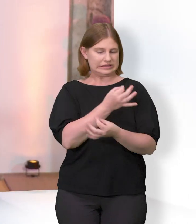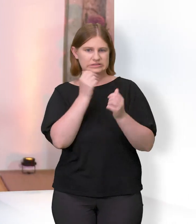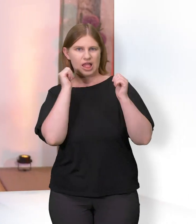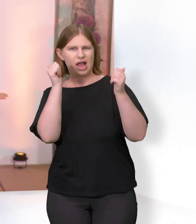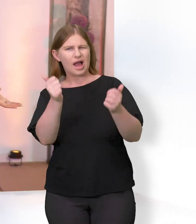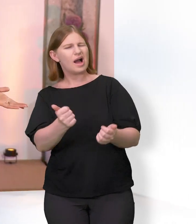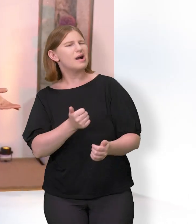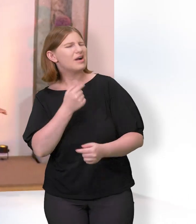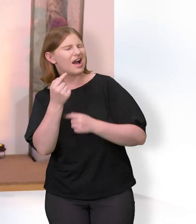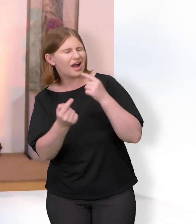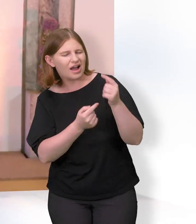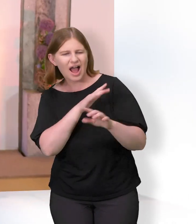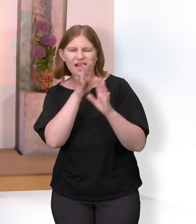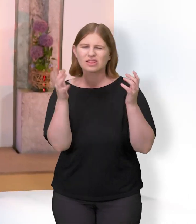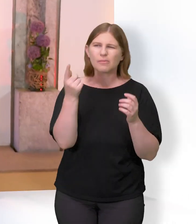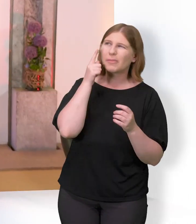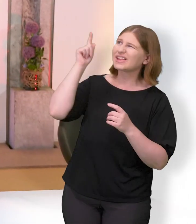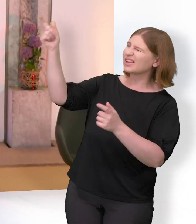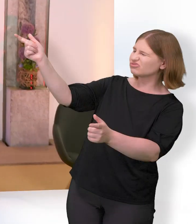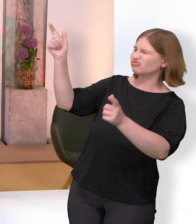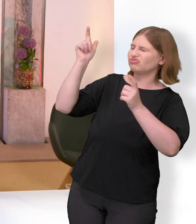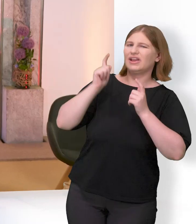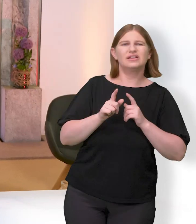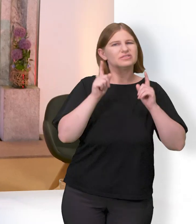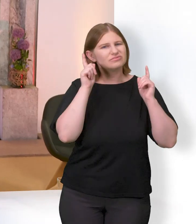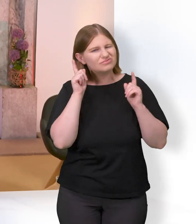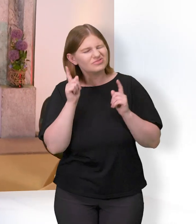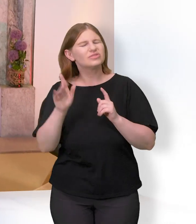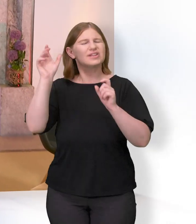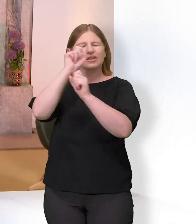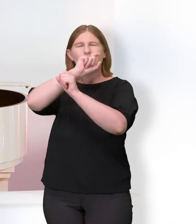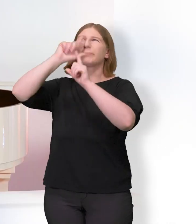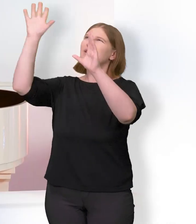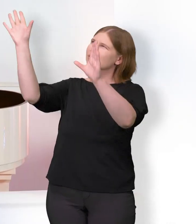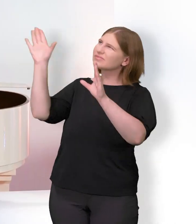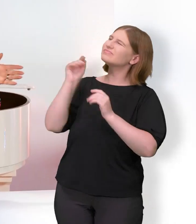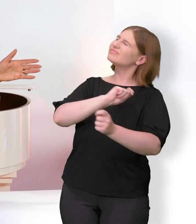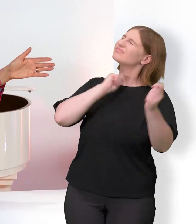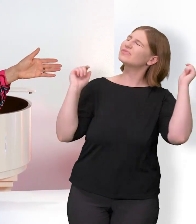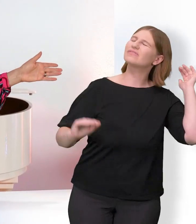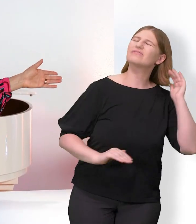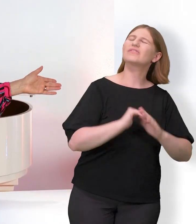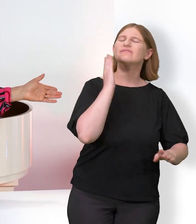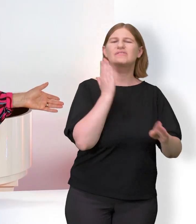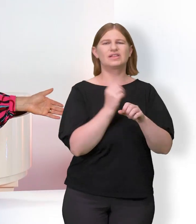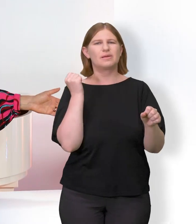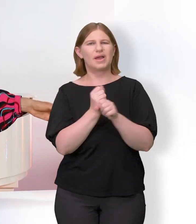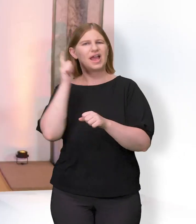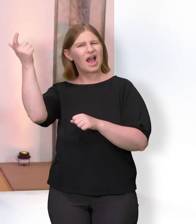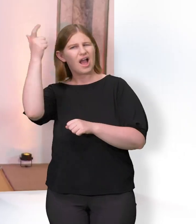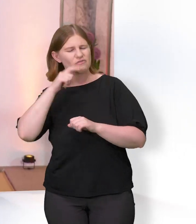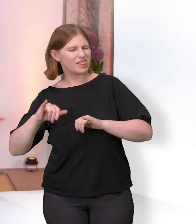Doch jeder Moment, den er mir schenkt, soll sein Bild von mir vollenden. Wie er mich durchs Leben